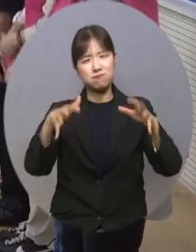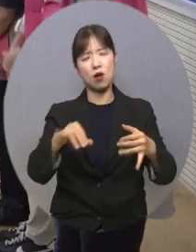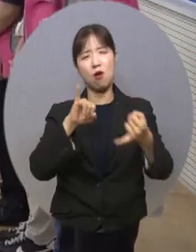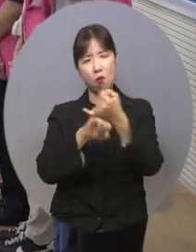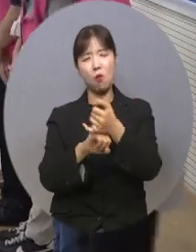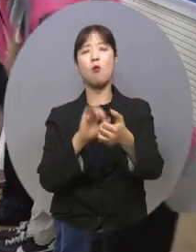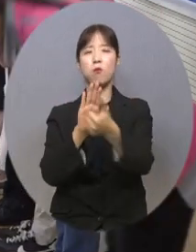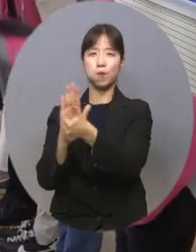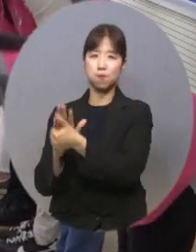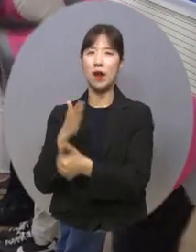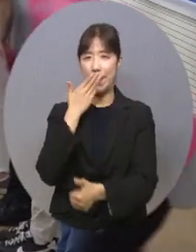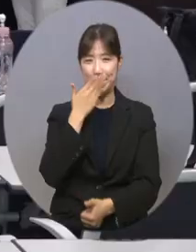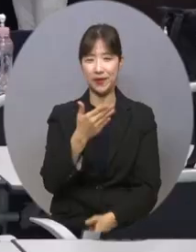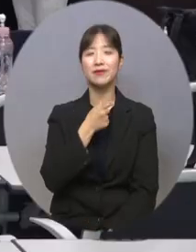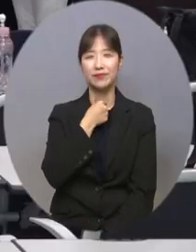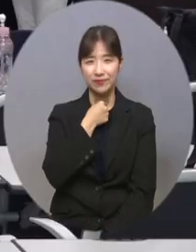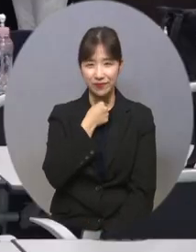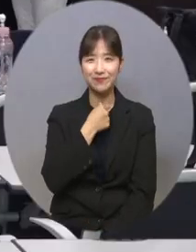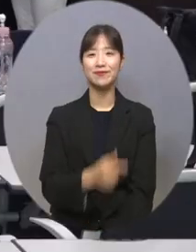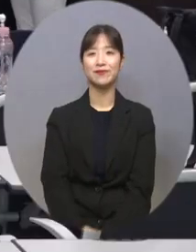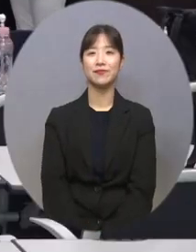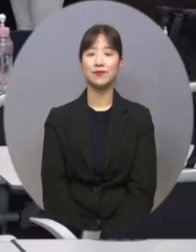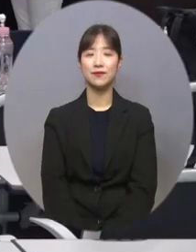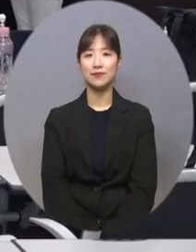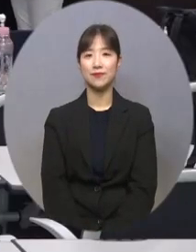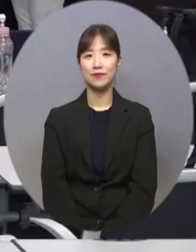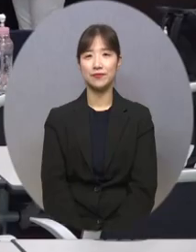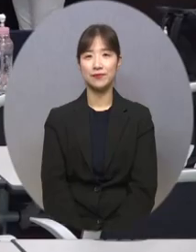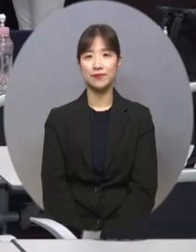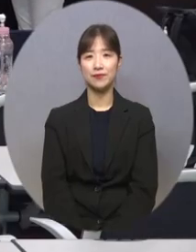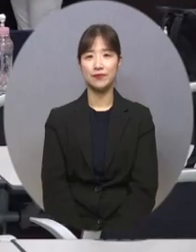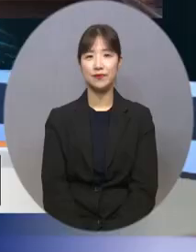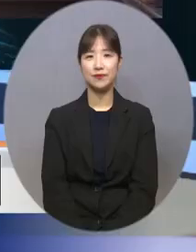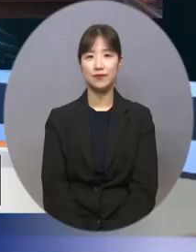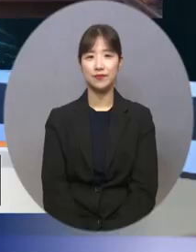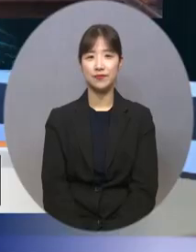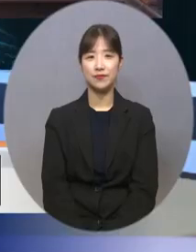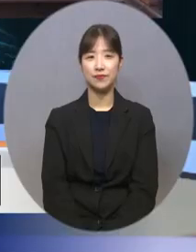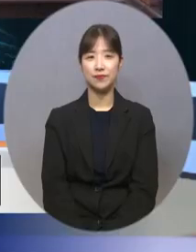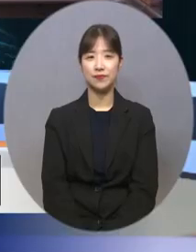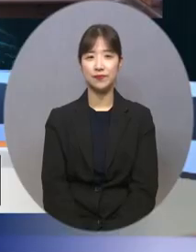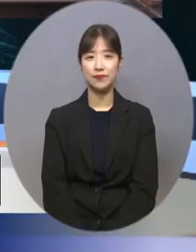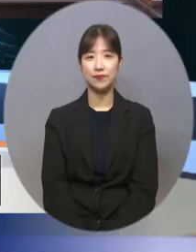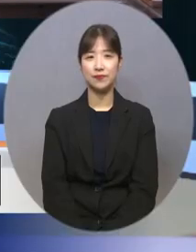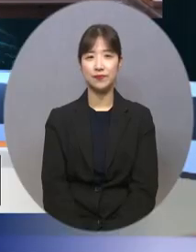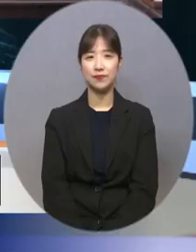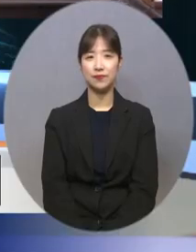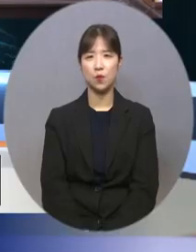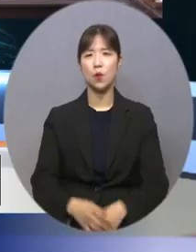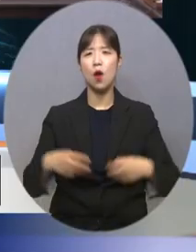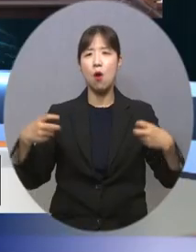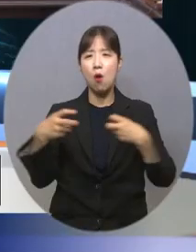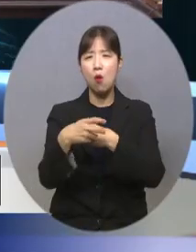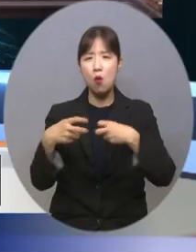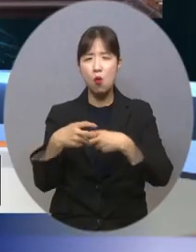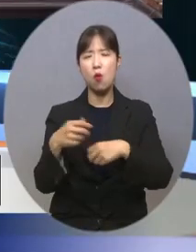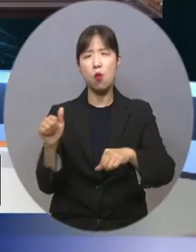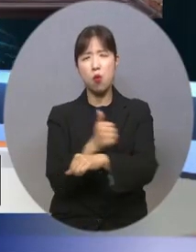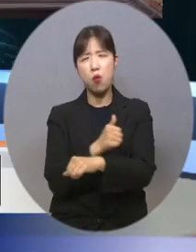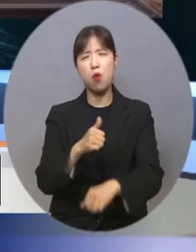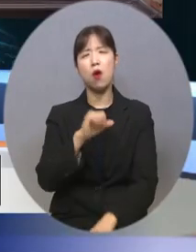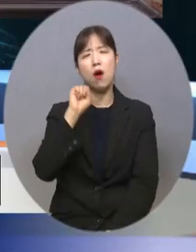될 수 있길 응원합니다. 복지TV 경기방송 정우선입니다. 교통약자의 안전 확보를